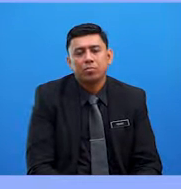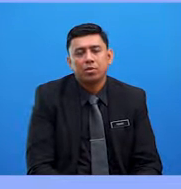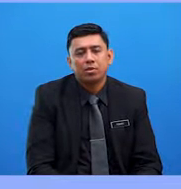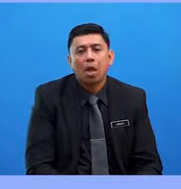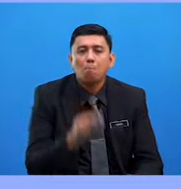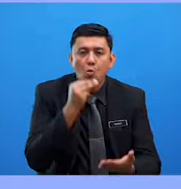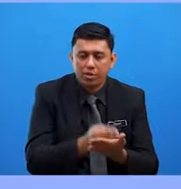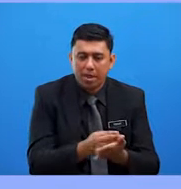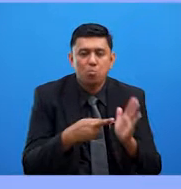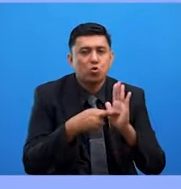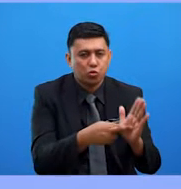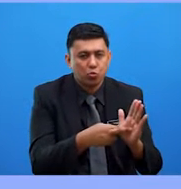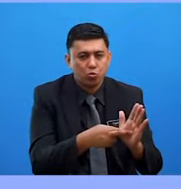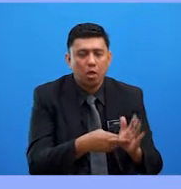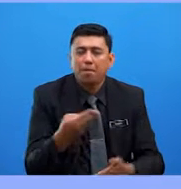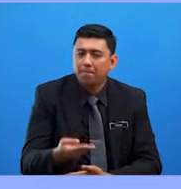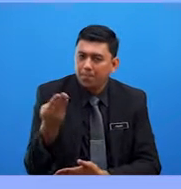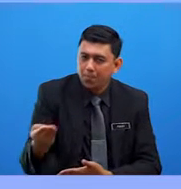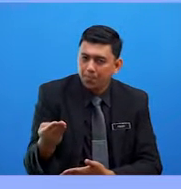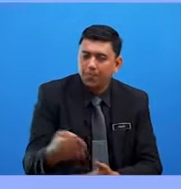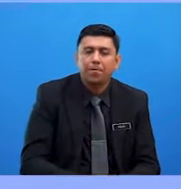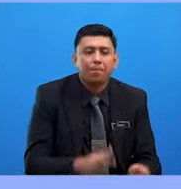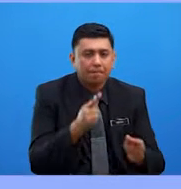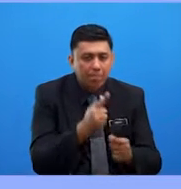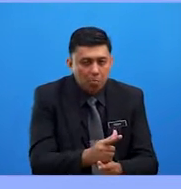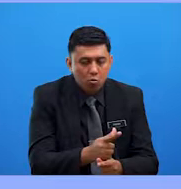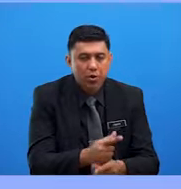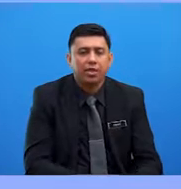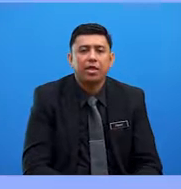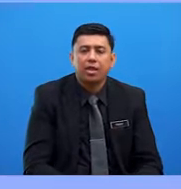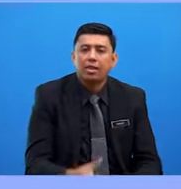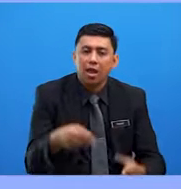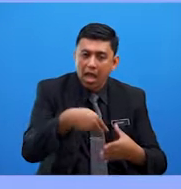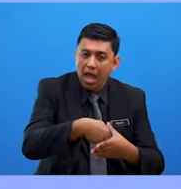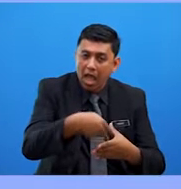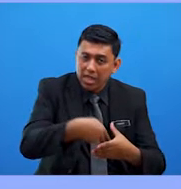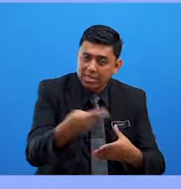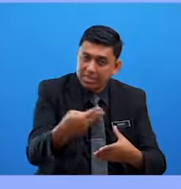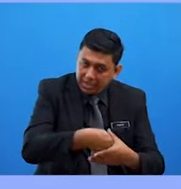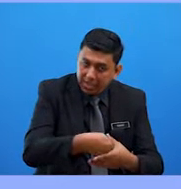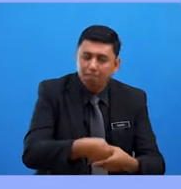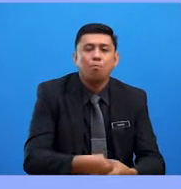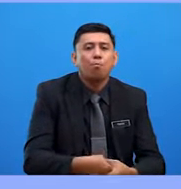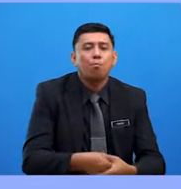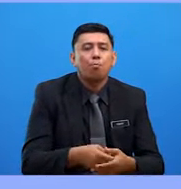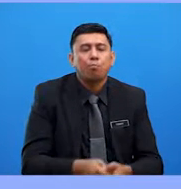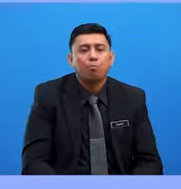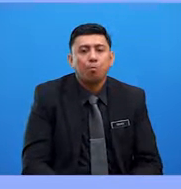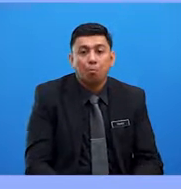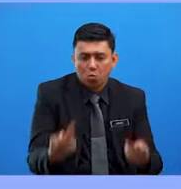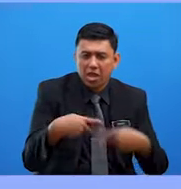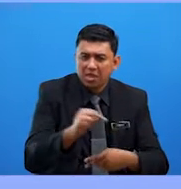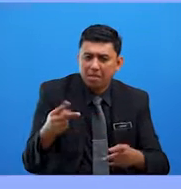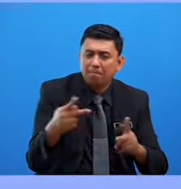Modal merujuk kepada sebarang bentuk pelaburan yang akan menghasilkan pulangan kepada